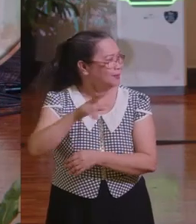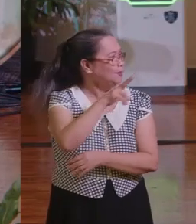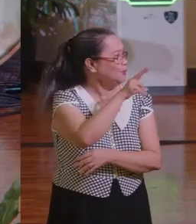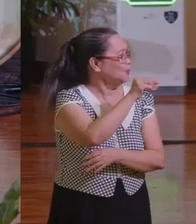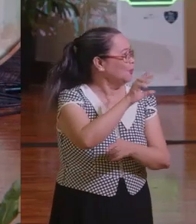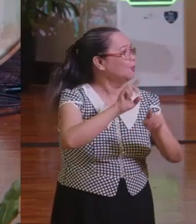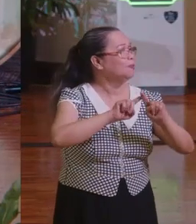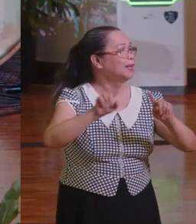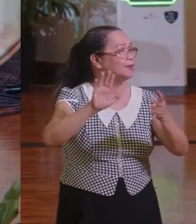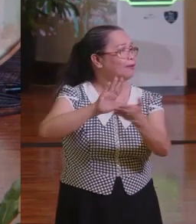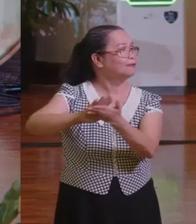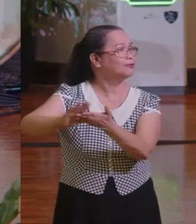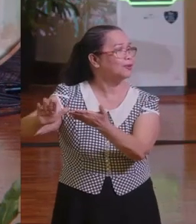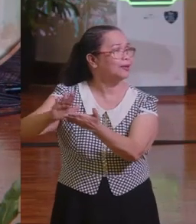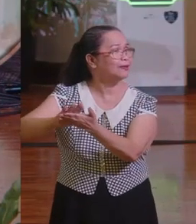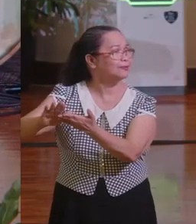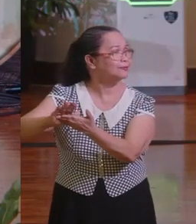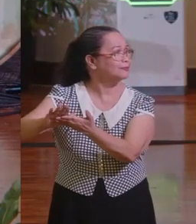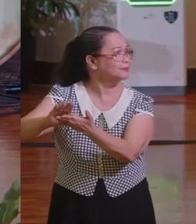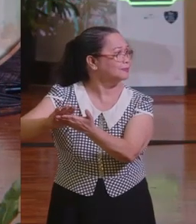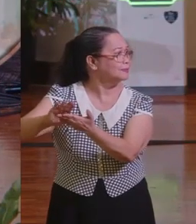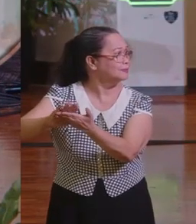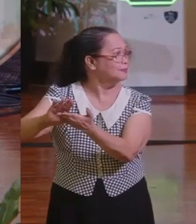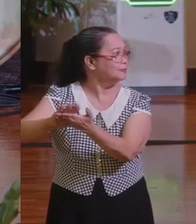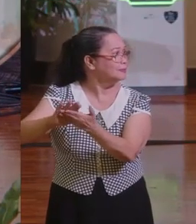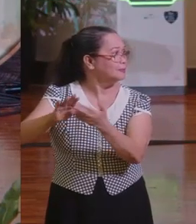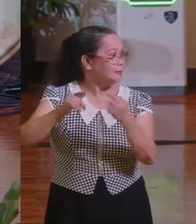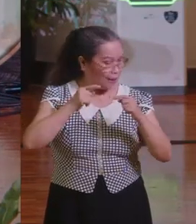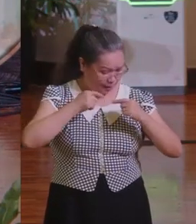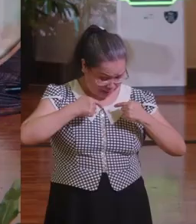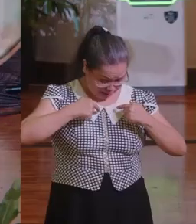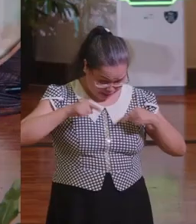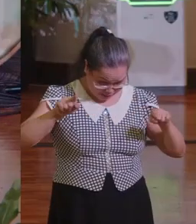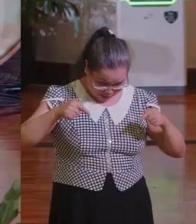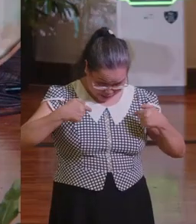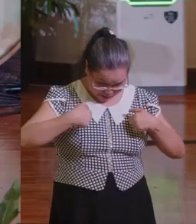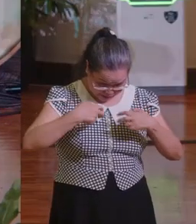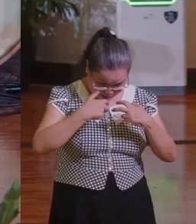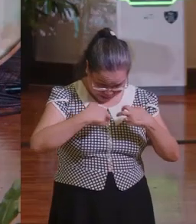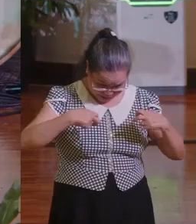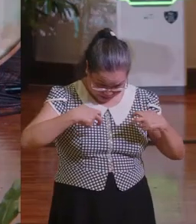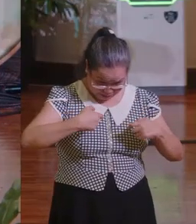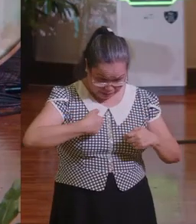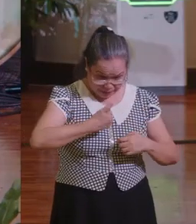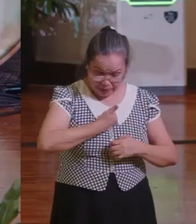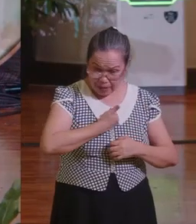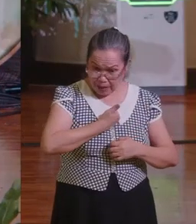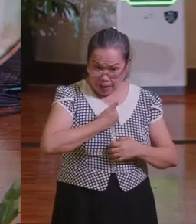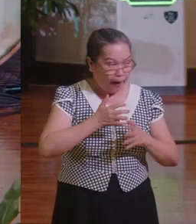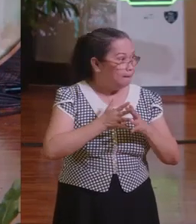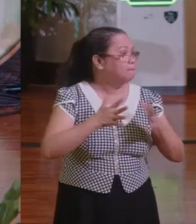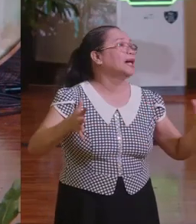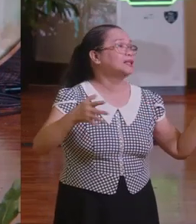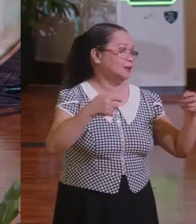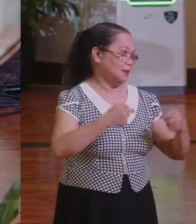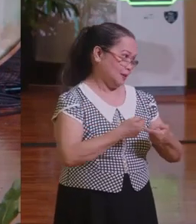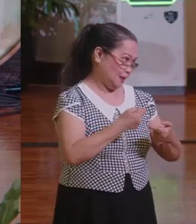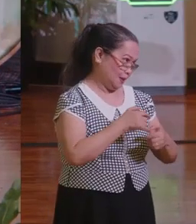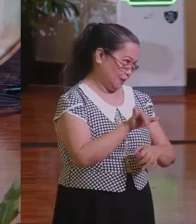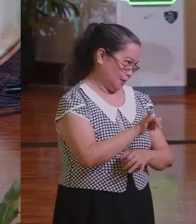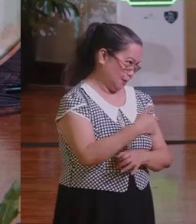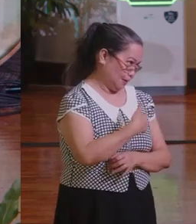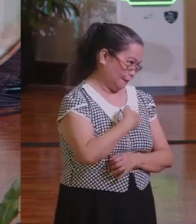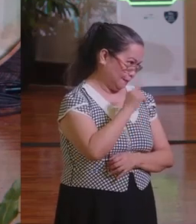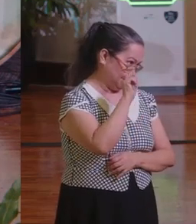Kaya sabi niya, check niyo muna ang sarili niyo kung kayo are guilty of the same sin. No? Sabi sa